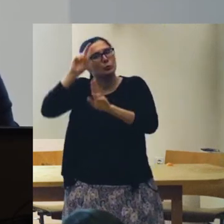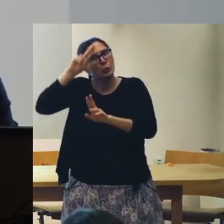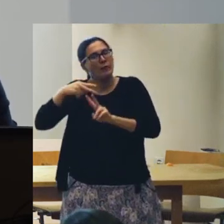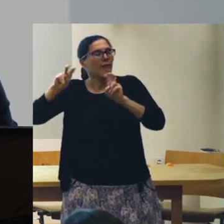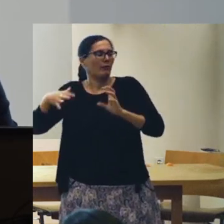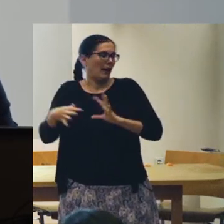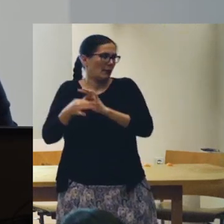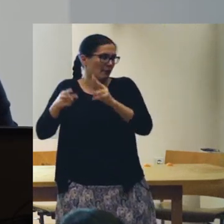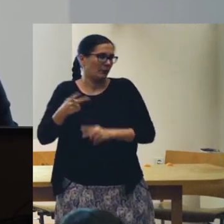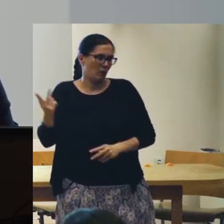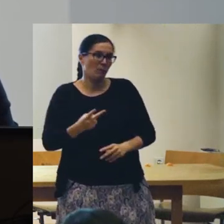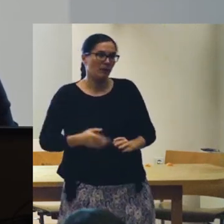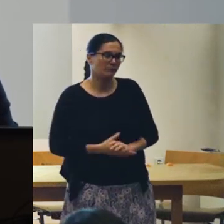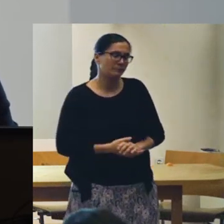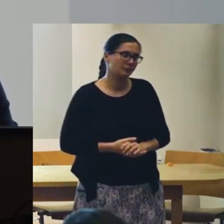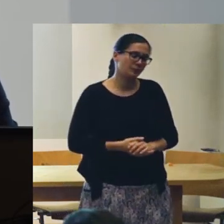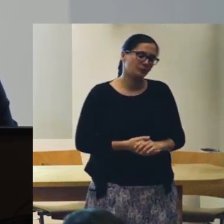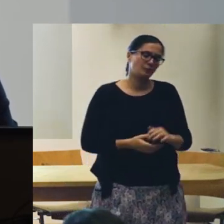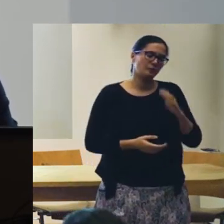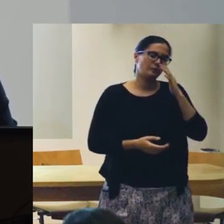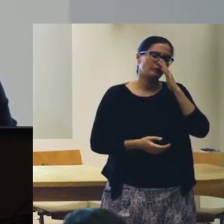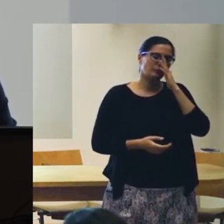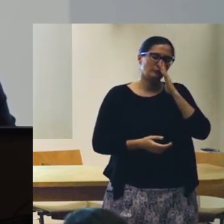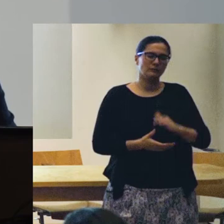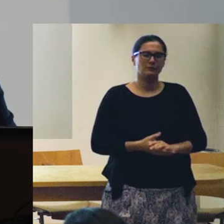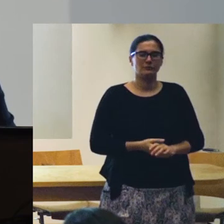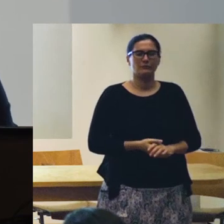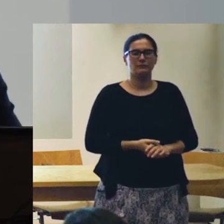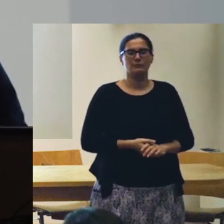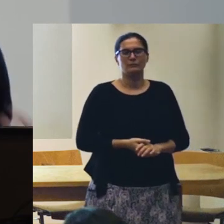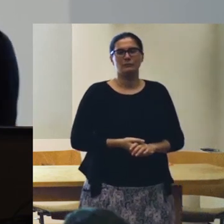To samozřejmě, některé věci jsou zcela myslím,